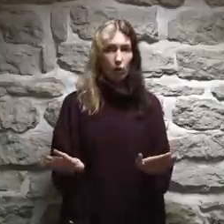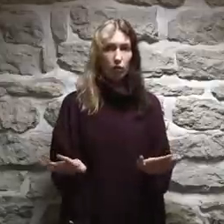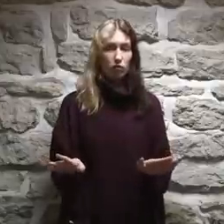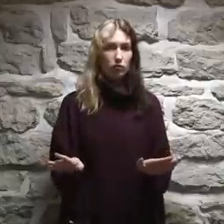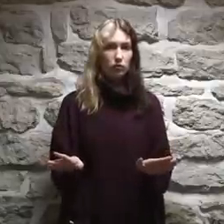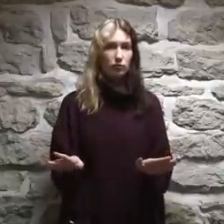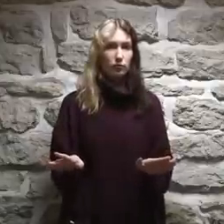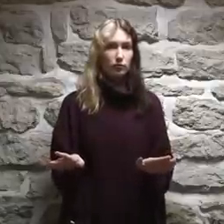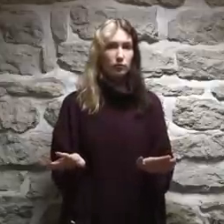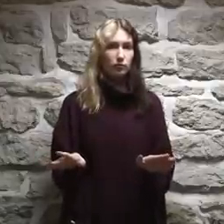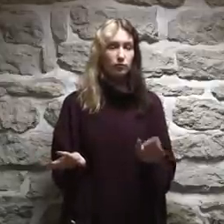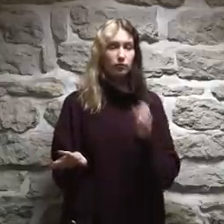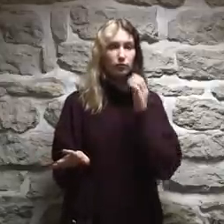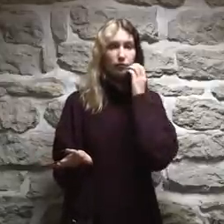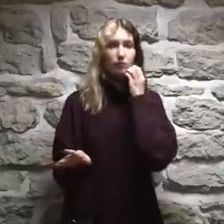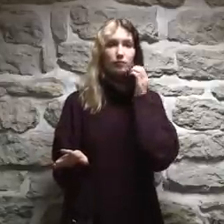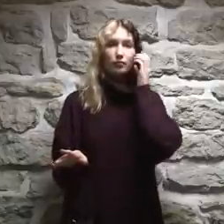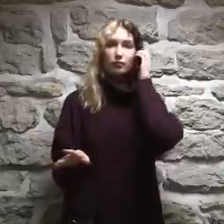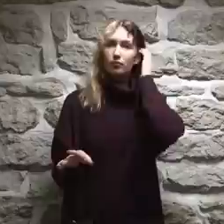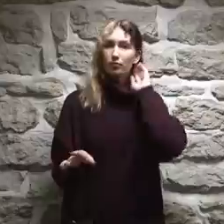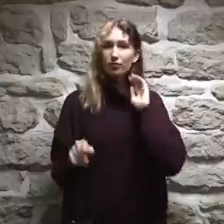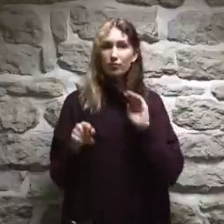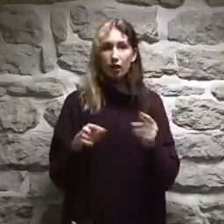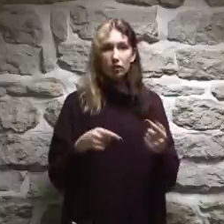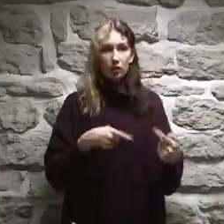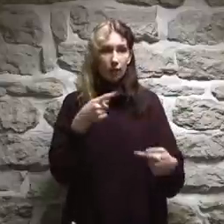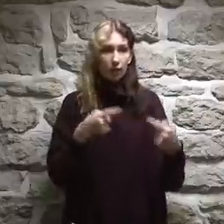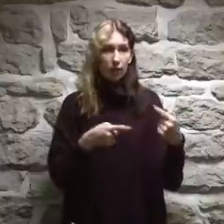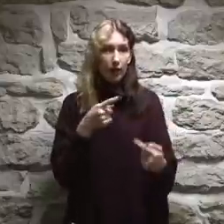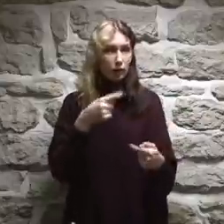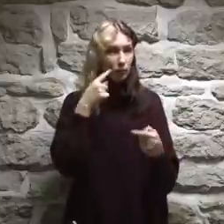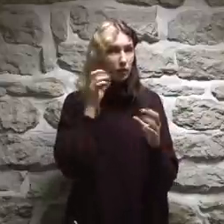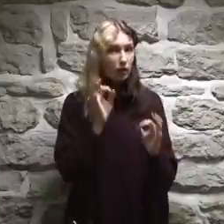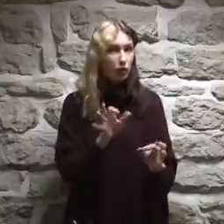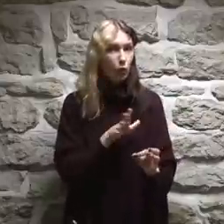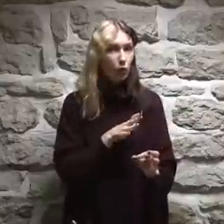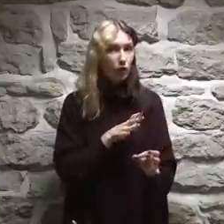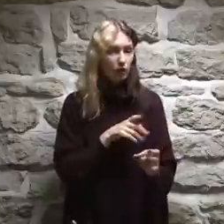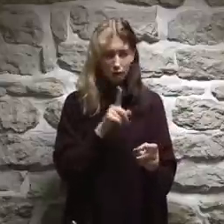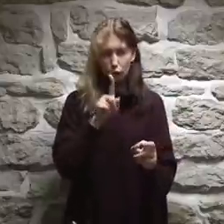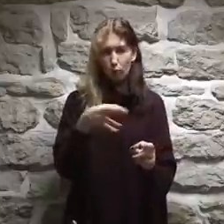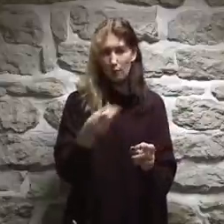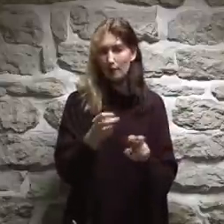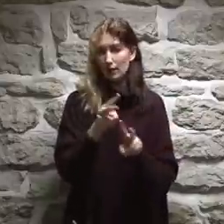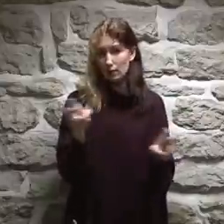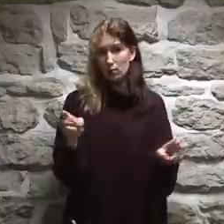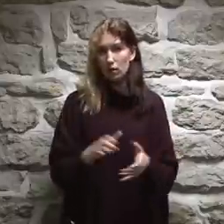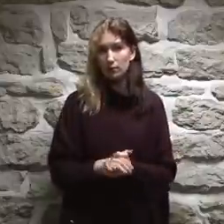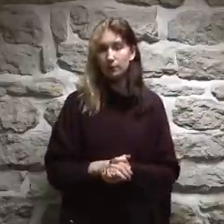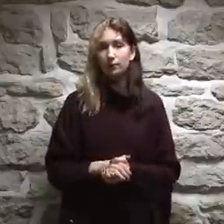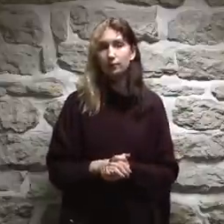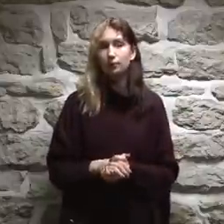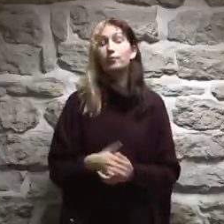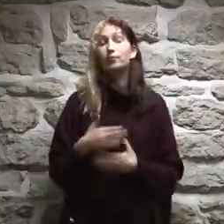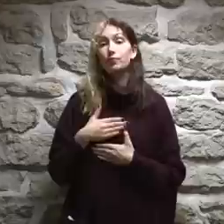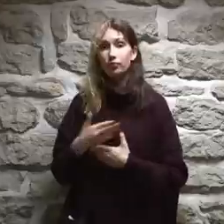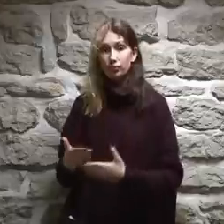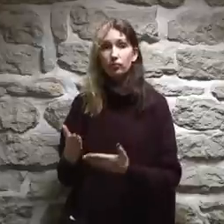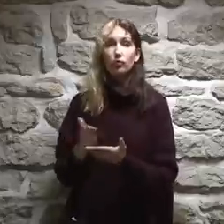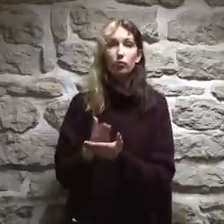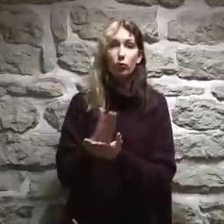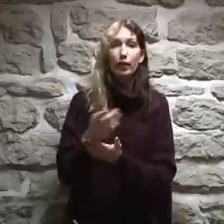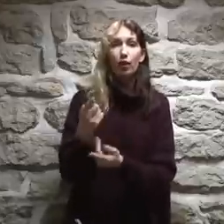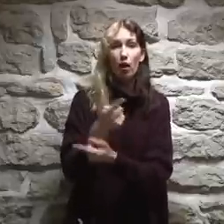oli nagu mitte mõistlik või kuidas seda öelda selle kuupäeva osas? Aitäh! Eks need arutelud poliitikas